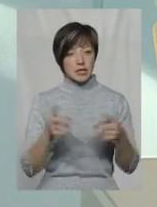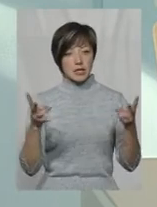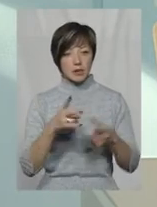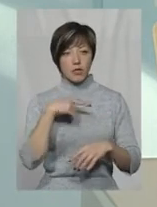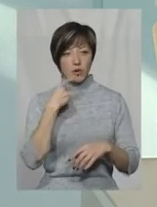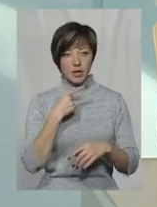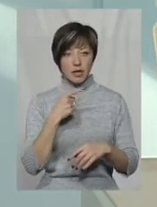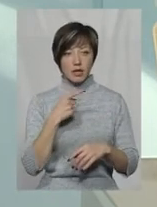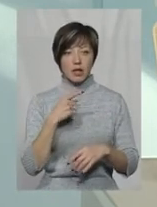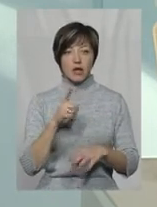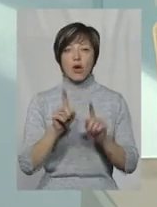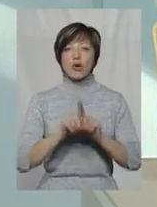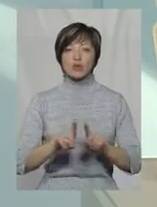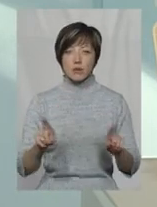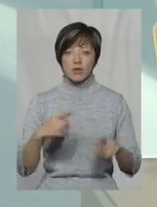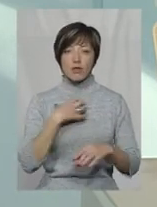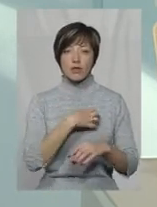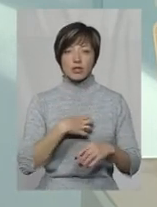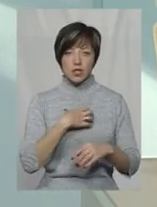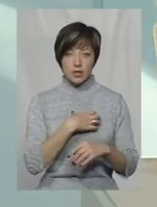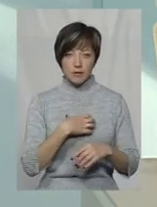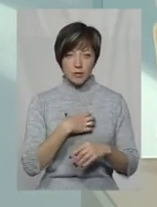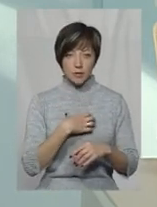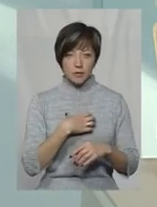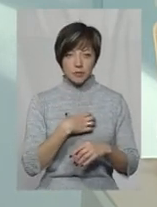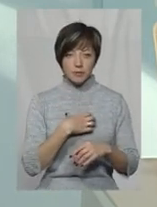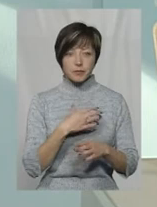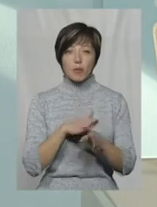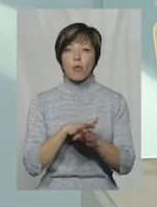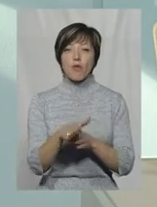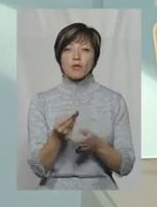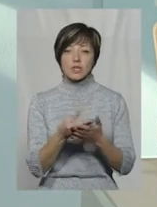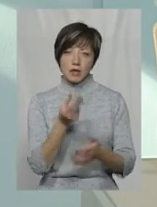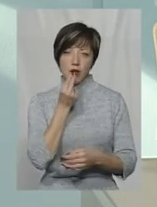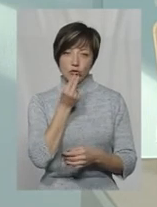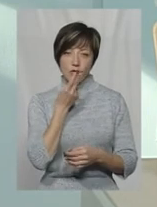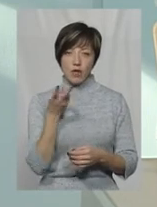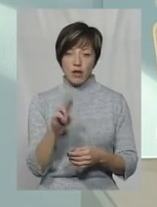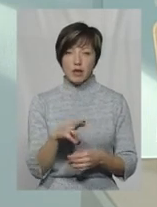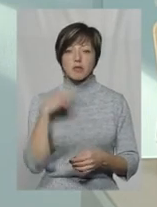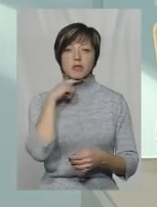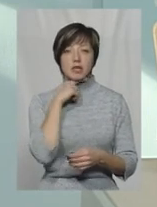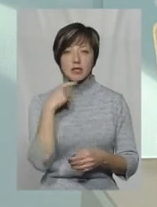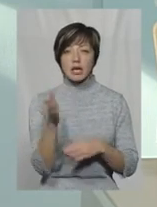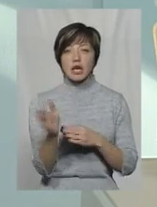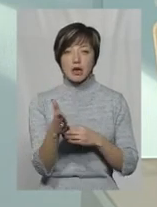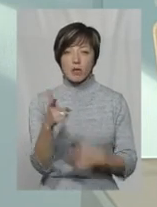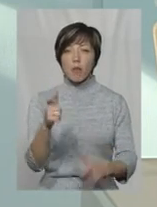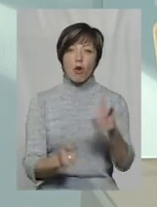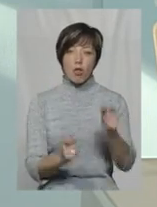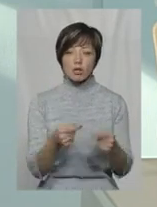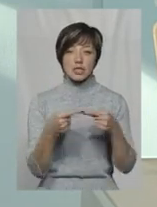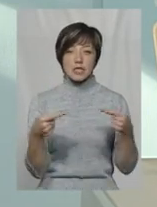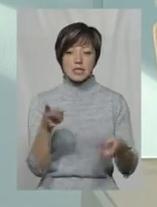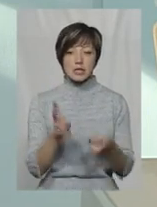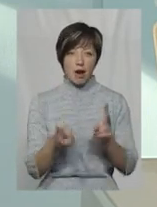говорити. Особливо важливо повноцінне харчування. М'ясні, рибні, молочні